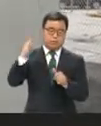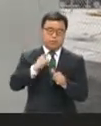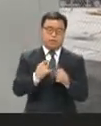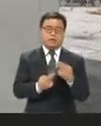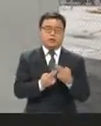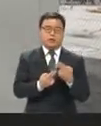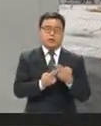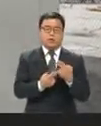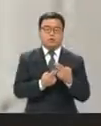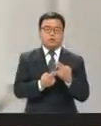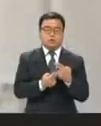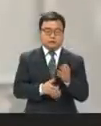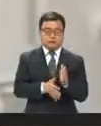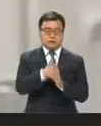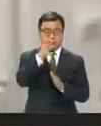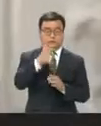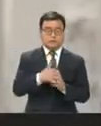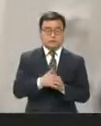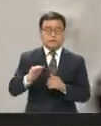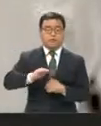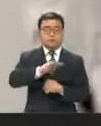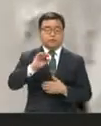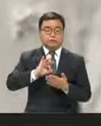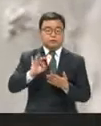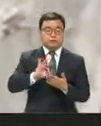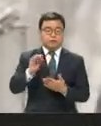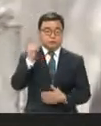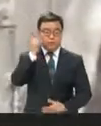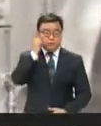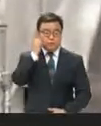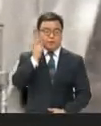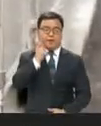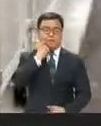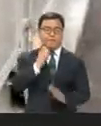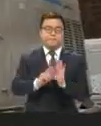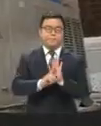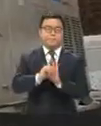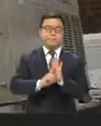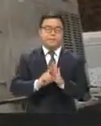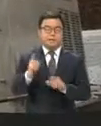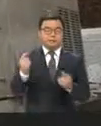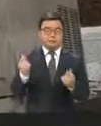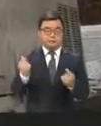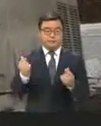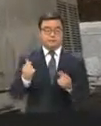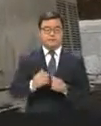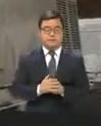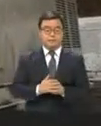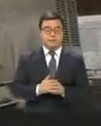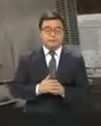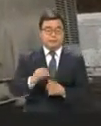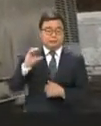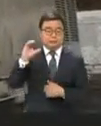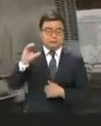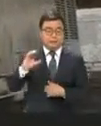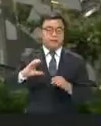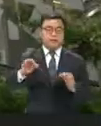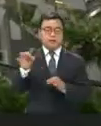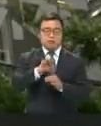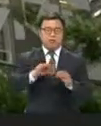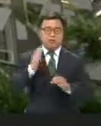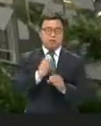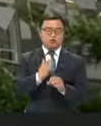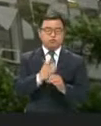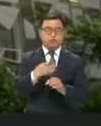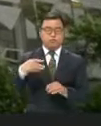에너지 저장 시스템으로 우리가 사용하는 휴대폰 배터리와 비슷한 건데요. 캐나다 경제의 중심지라는 토론토.